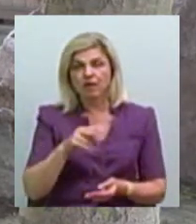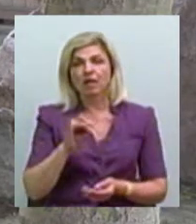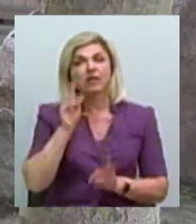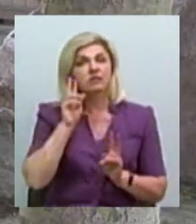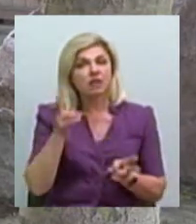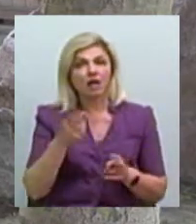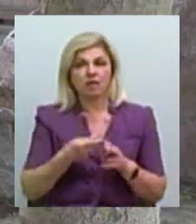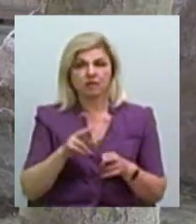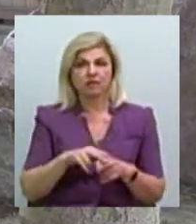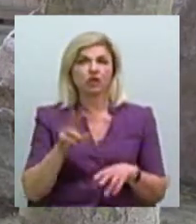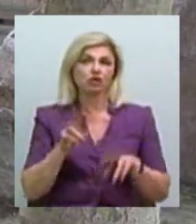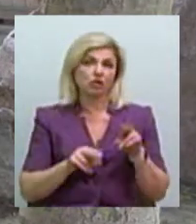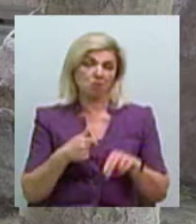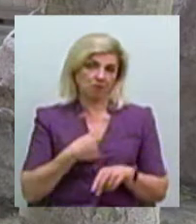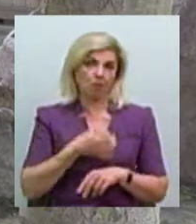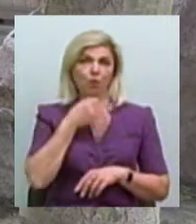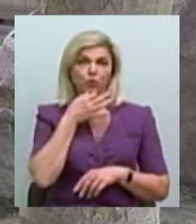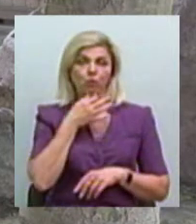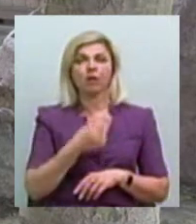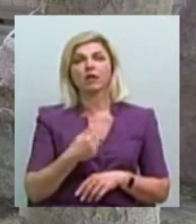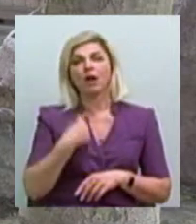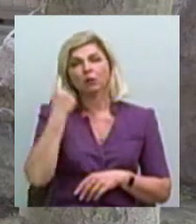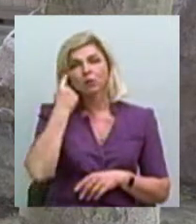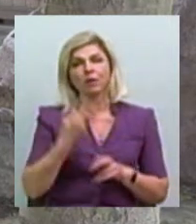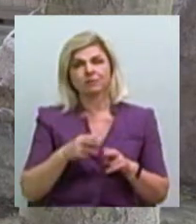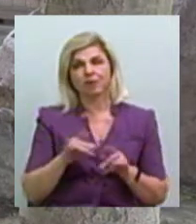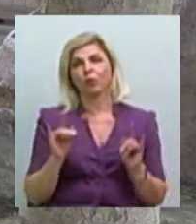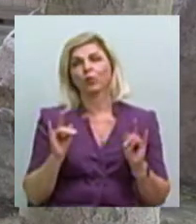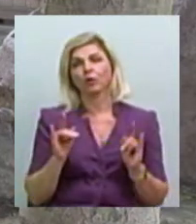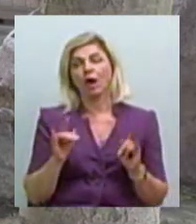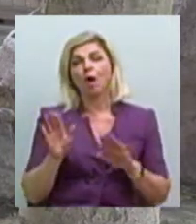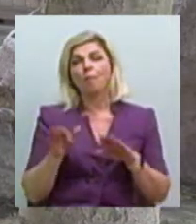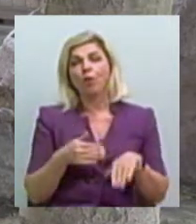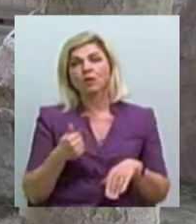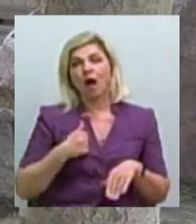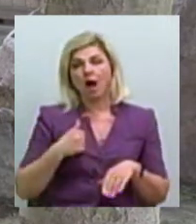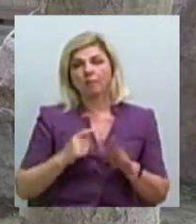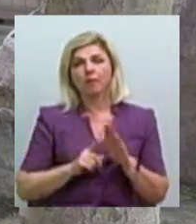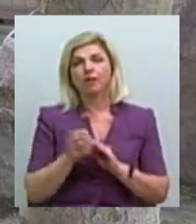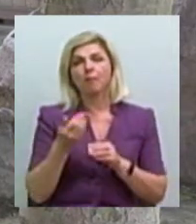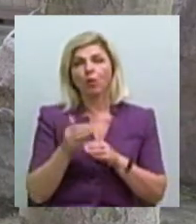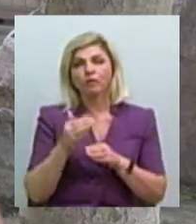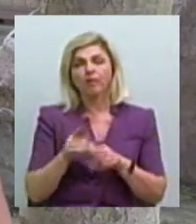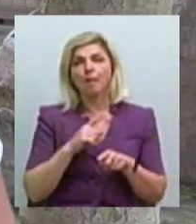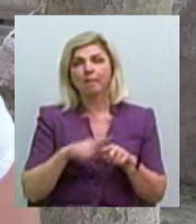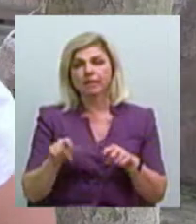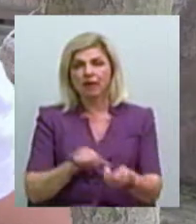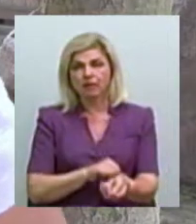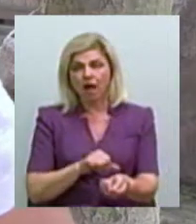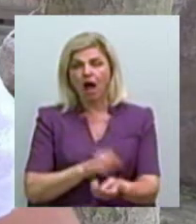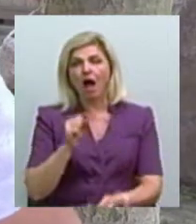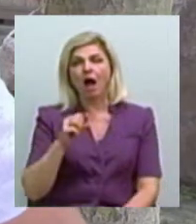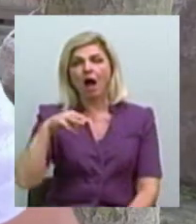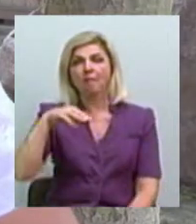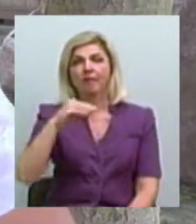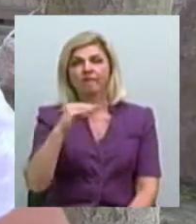вважав це якимсь... Мені це подобалось, я вважав, що це круто. Після армії почав споживати поступово швидкий наркотик – це амфетамін,